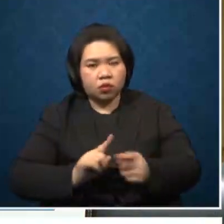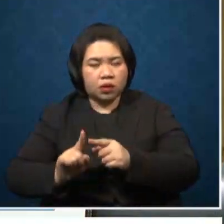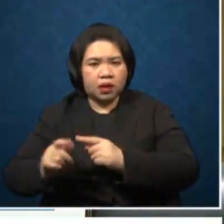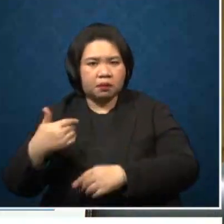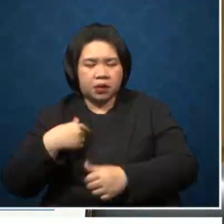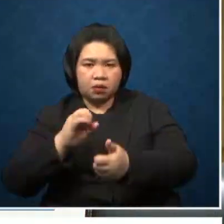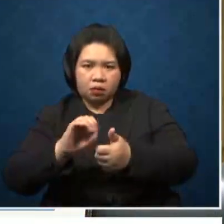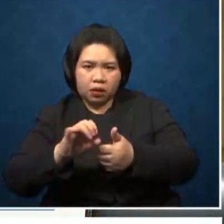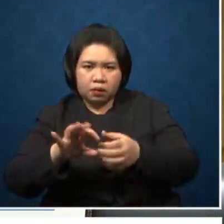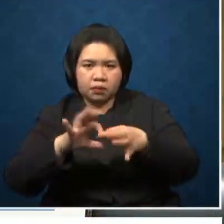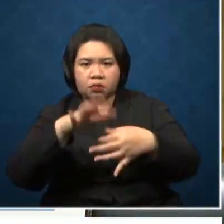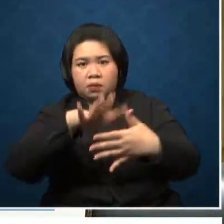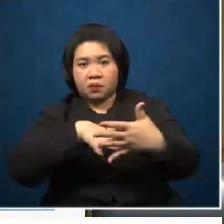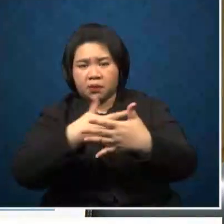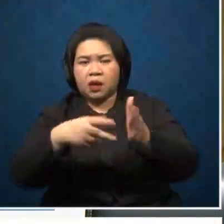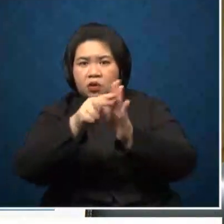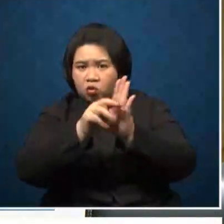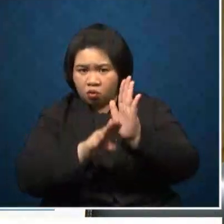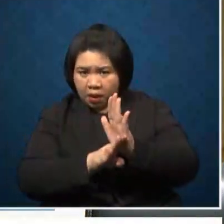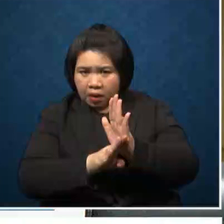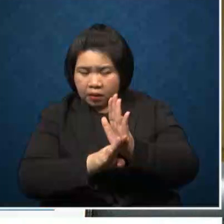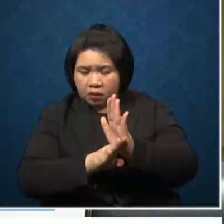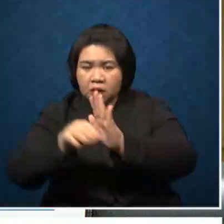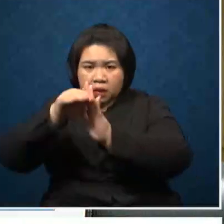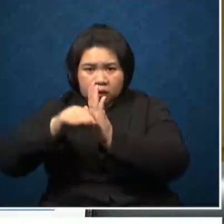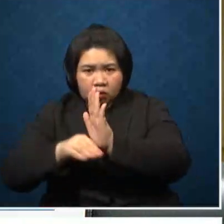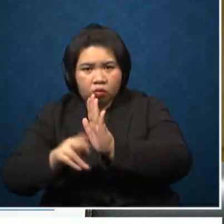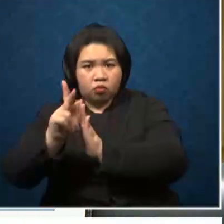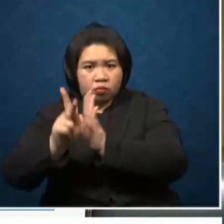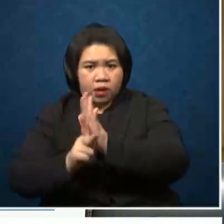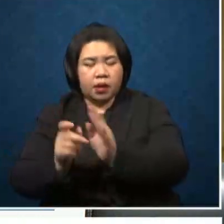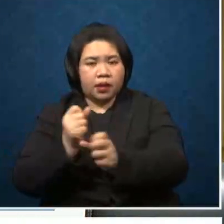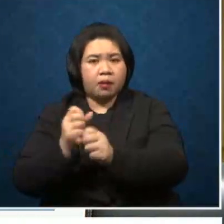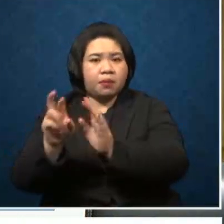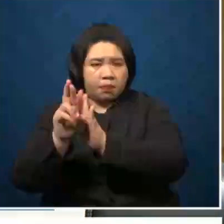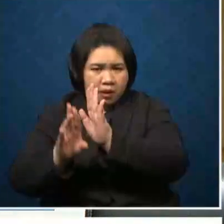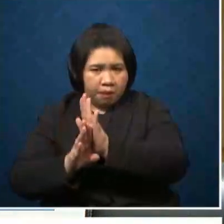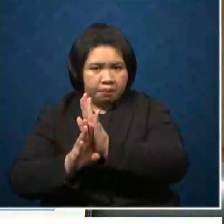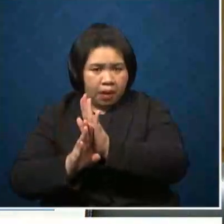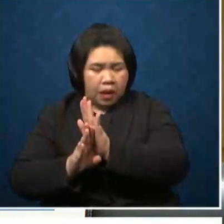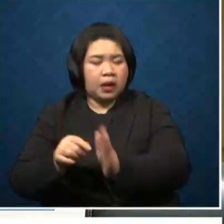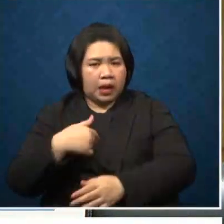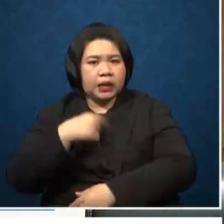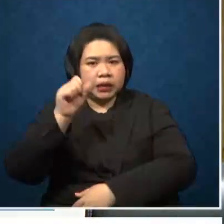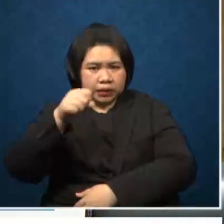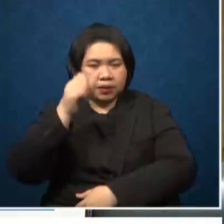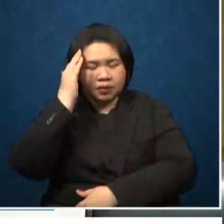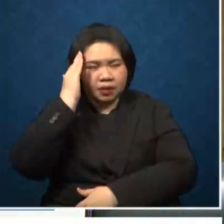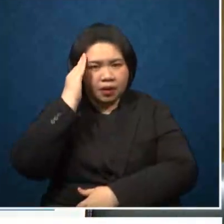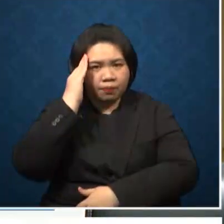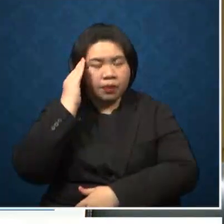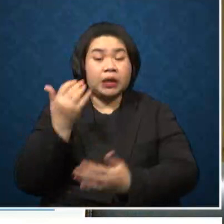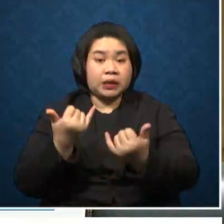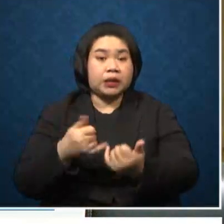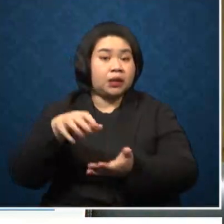แนะทั้งในเชิงนโยบายบทบาทที่ควรจะเป็นการออกกฎหมายระเบียบต่างๆสิ่งเหล่านี้เรารับทราบและการที่มา